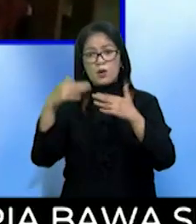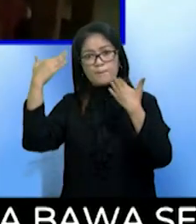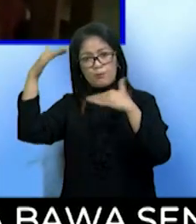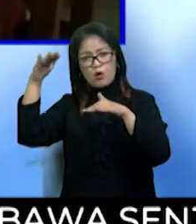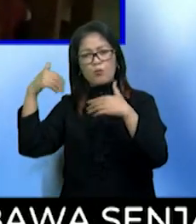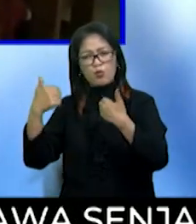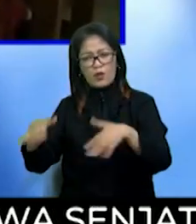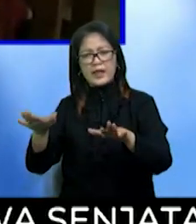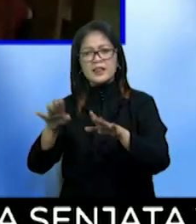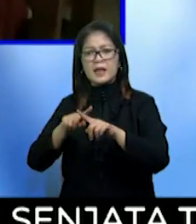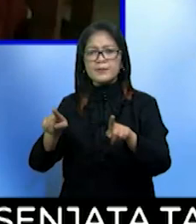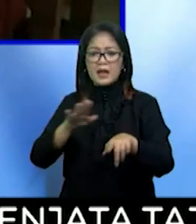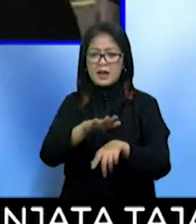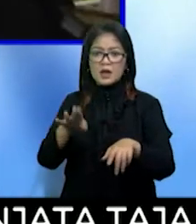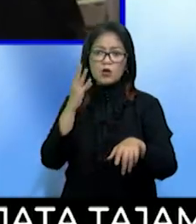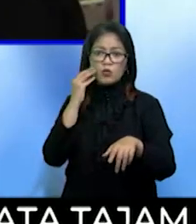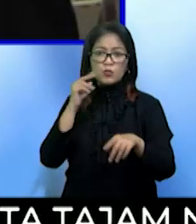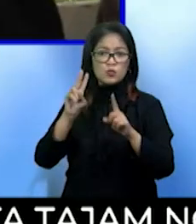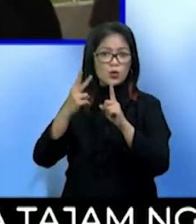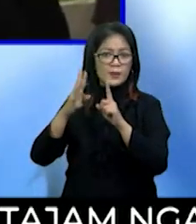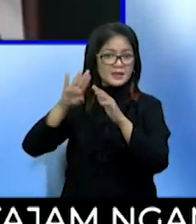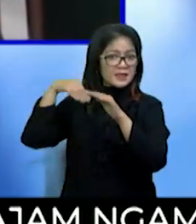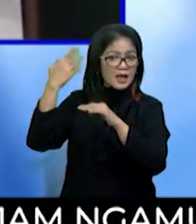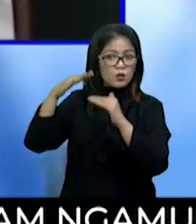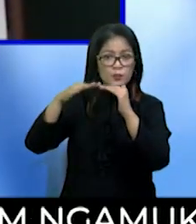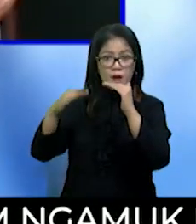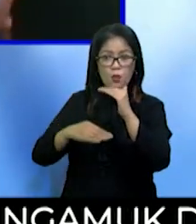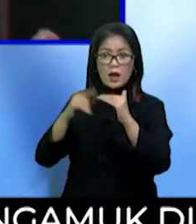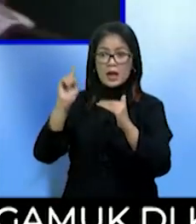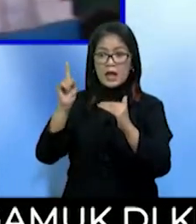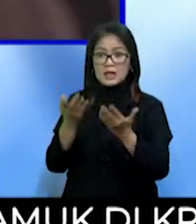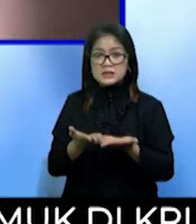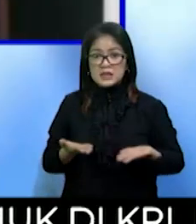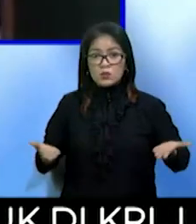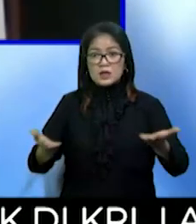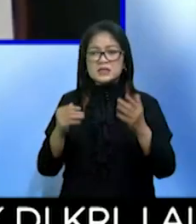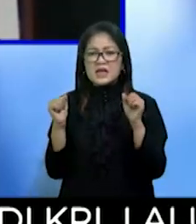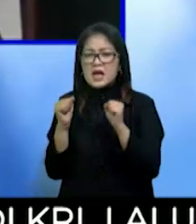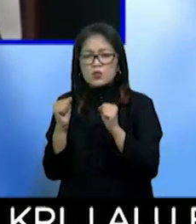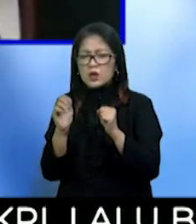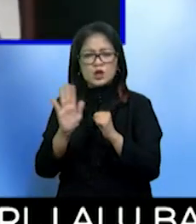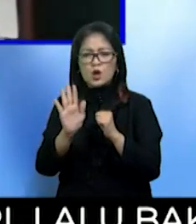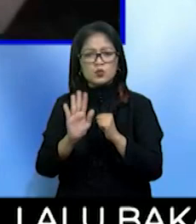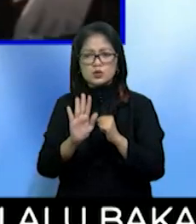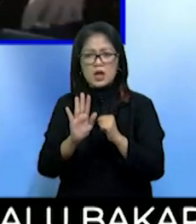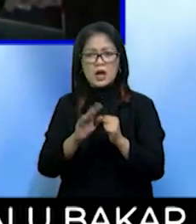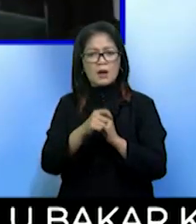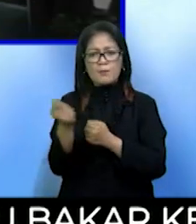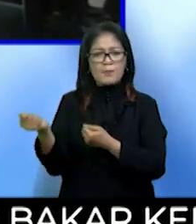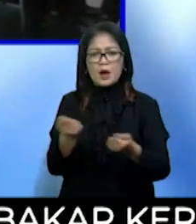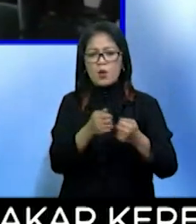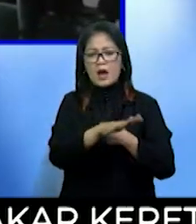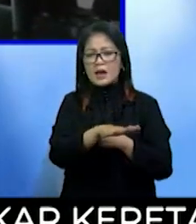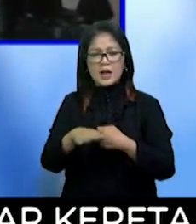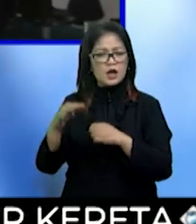anak usia di bawah 12 tahun ya Mas Tommy ya. Tapi kalau tidak ada urgensinya ya tentunya tidak perlu membawa anak usia 12 tahun ke mall